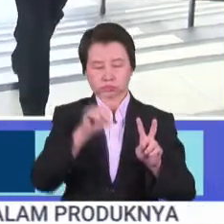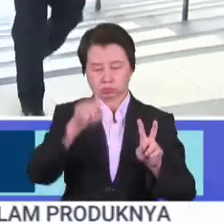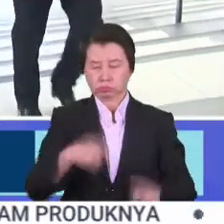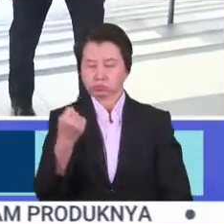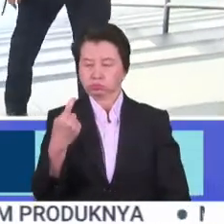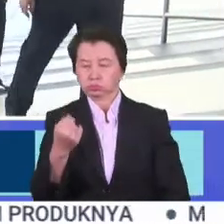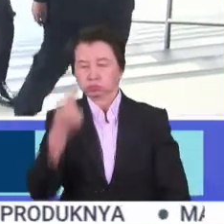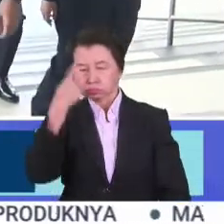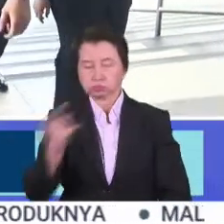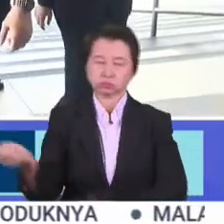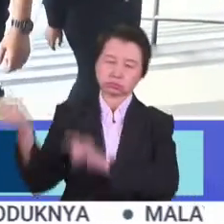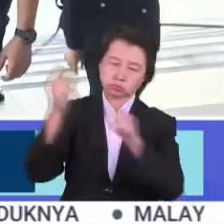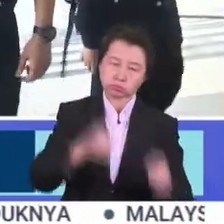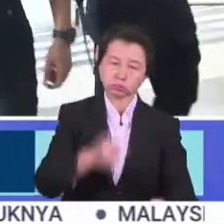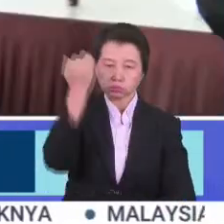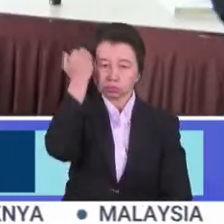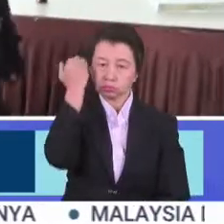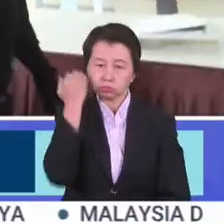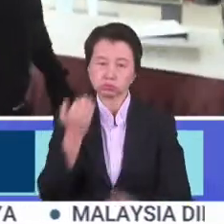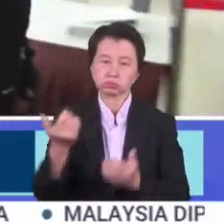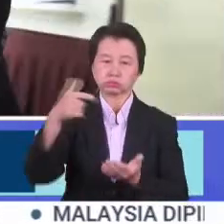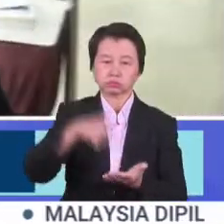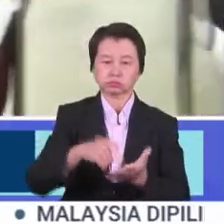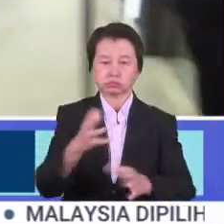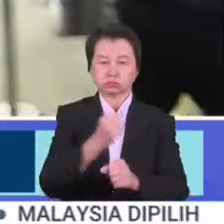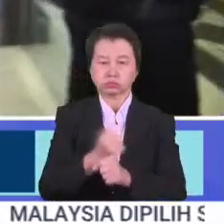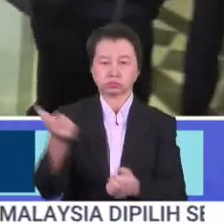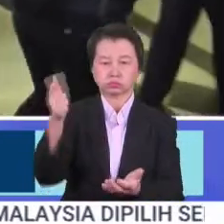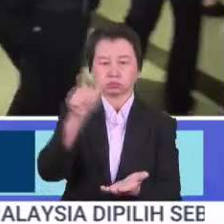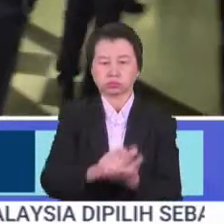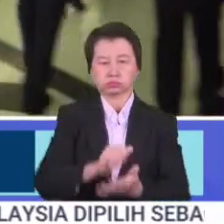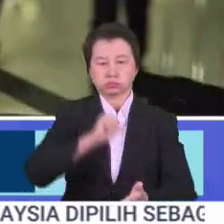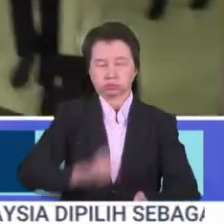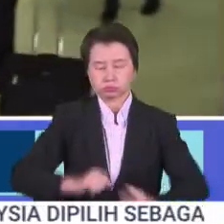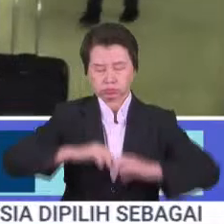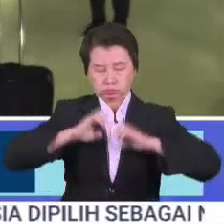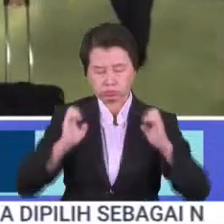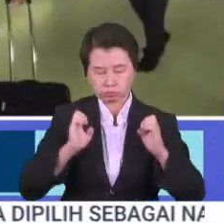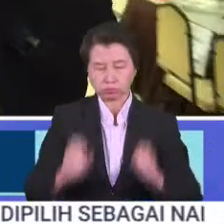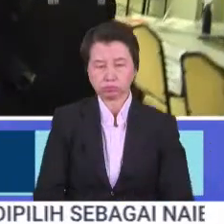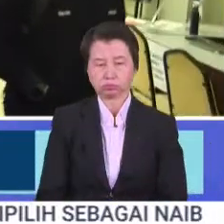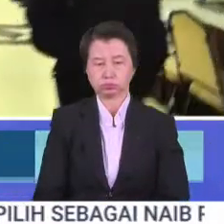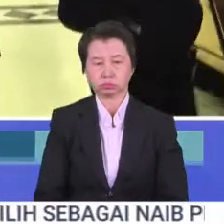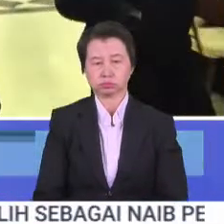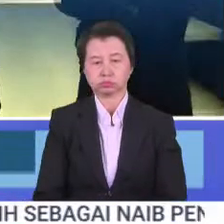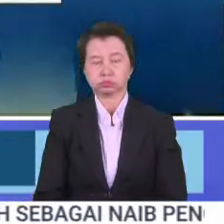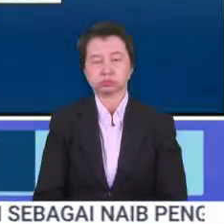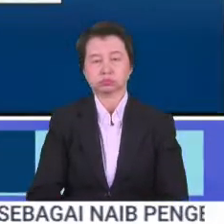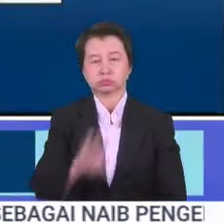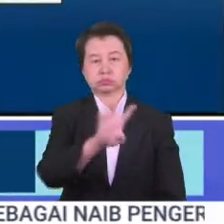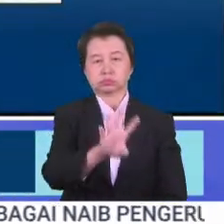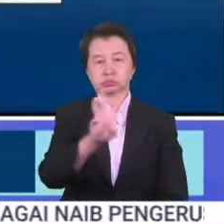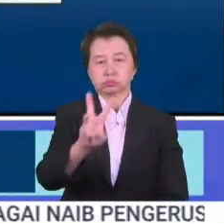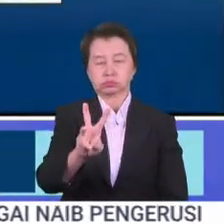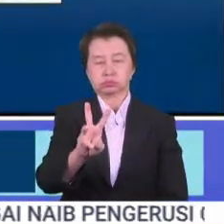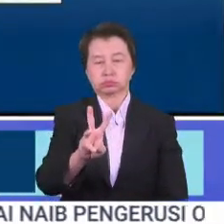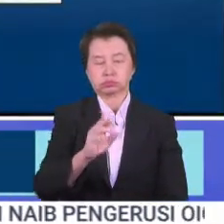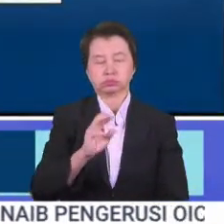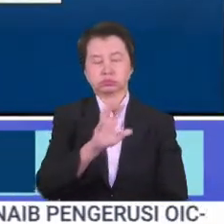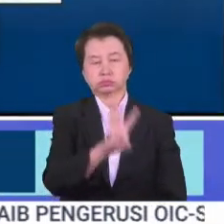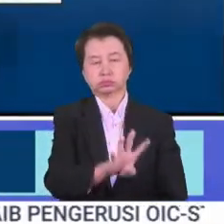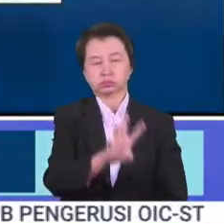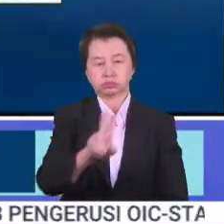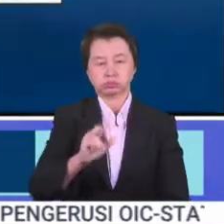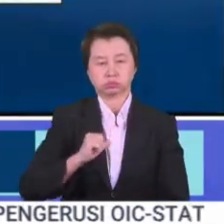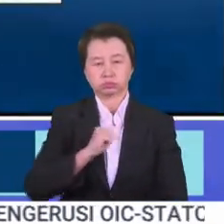November ini bagi sebutan semula kes untuk mendapatkan laporan bedah siasat. 42 anggota penguat